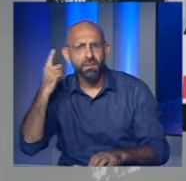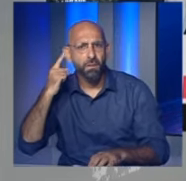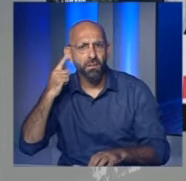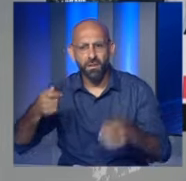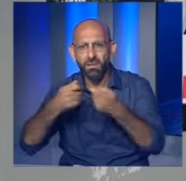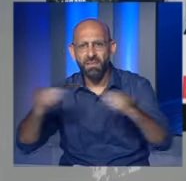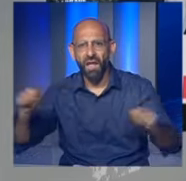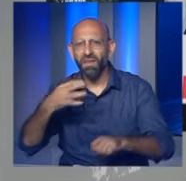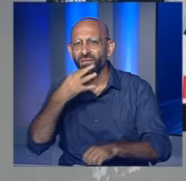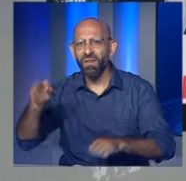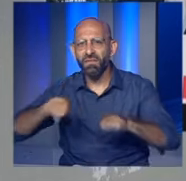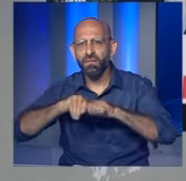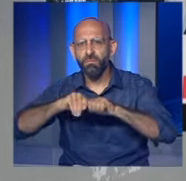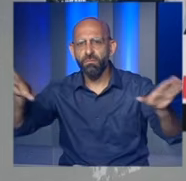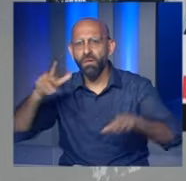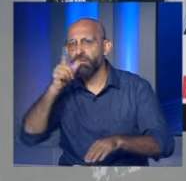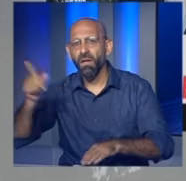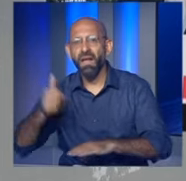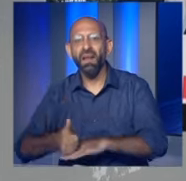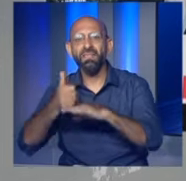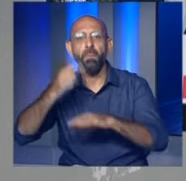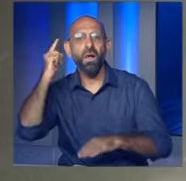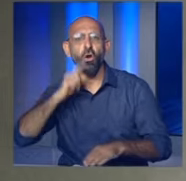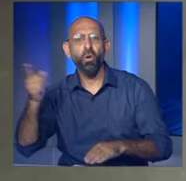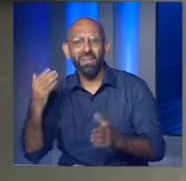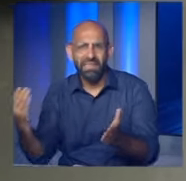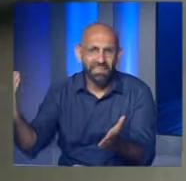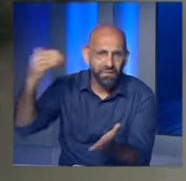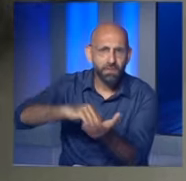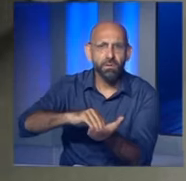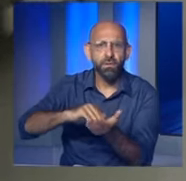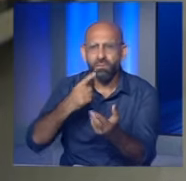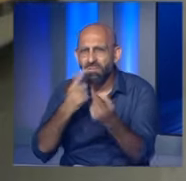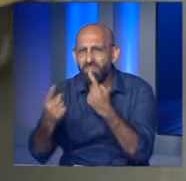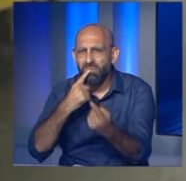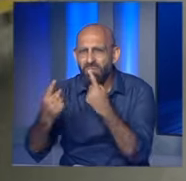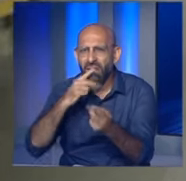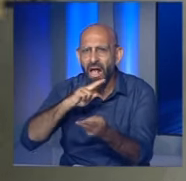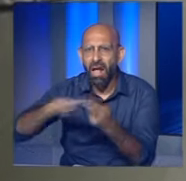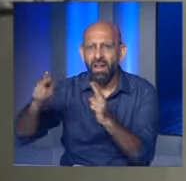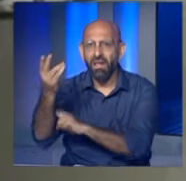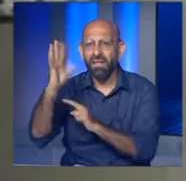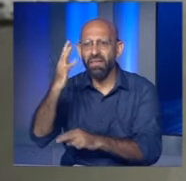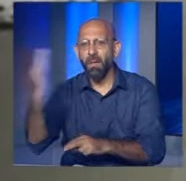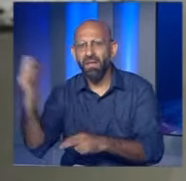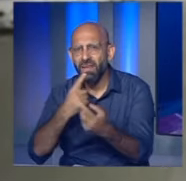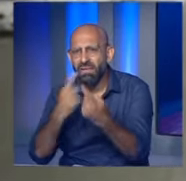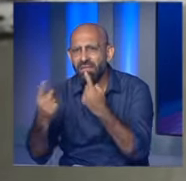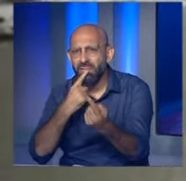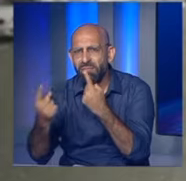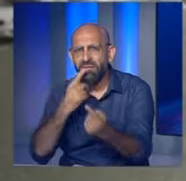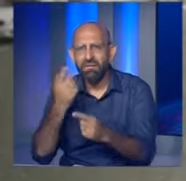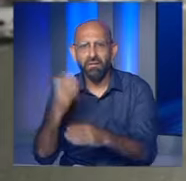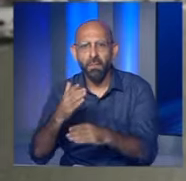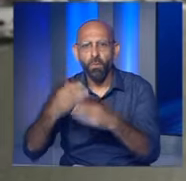القرار تبينت اراء الصحف الفرنسيه حيث رات ان ماكرون يحاول ان يجعل من نفسه لمره جديده الحل الوحيد في